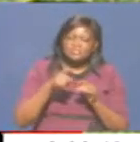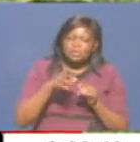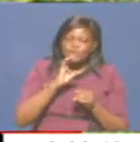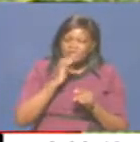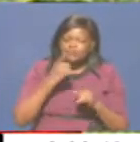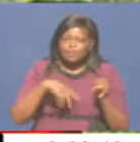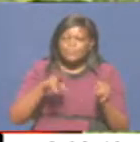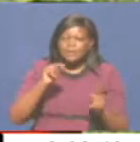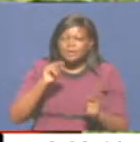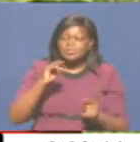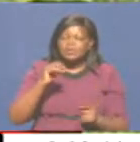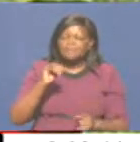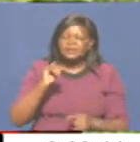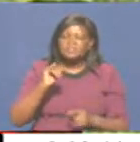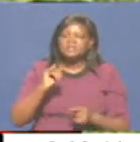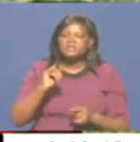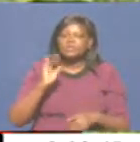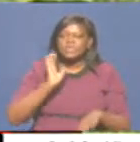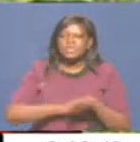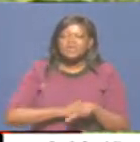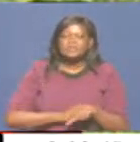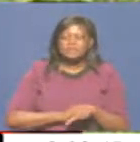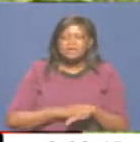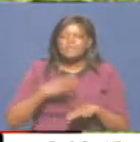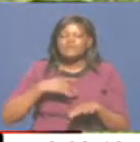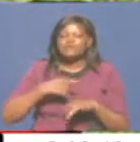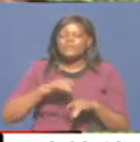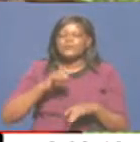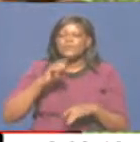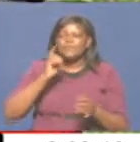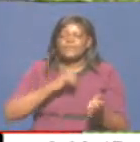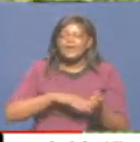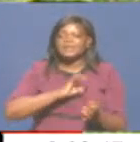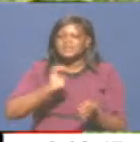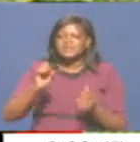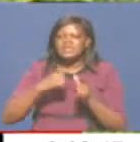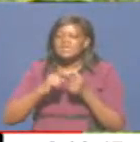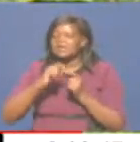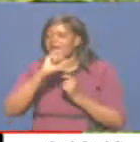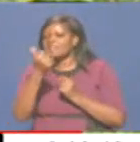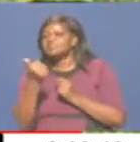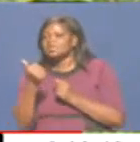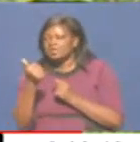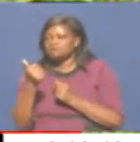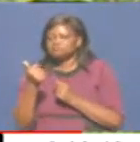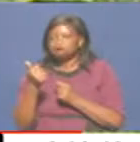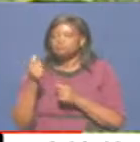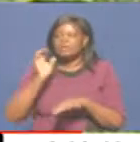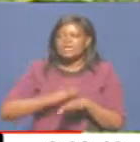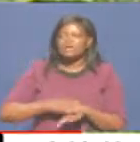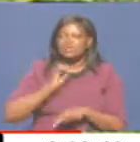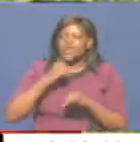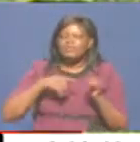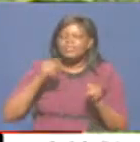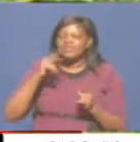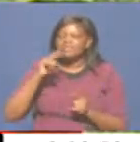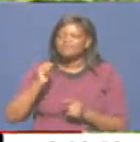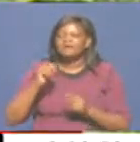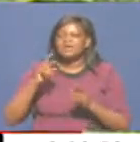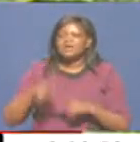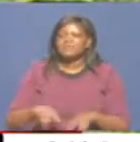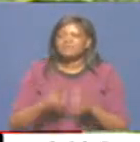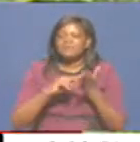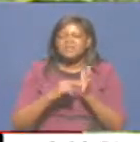watu hapa Mboya East. Na wale, watakunywa hiyo ya Dhiva juu wako na ile damu itawateremshia maji. Kwa hivyo, sinda za